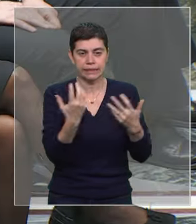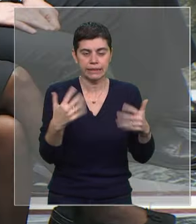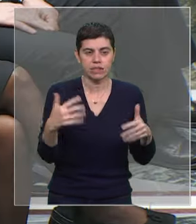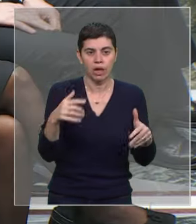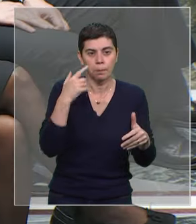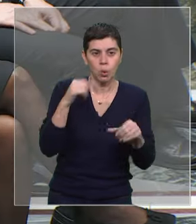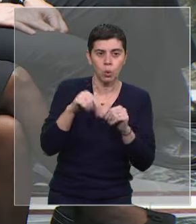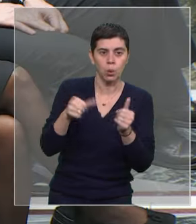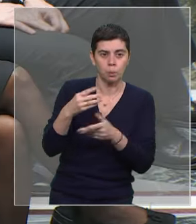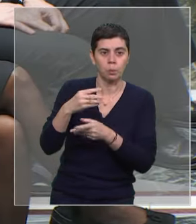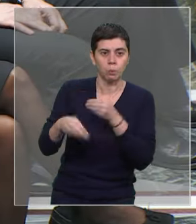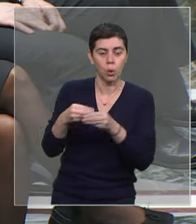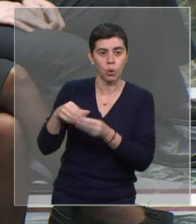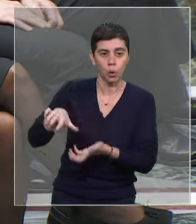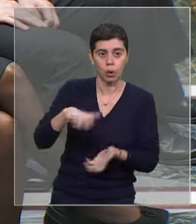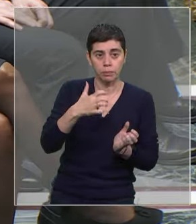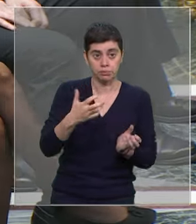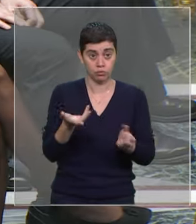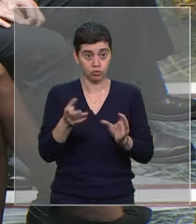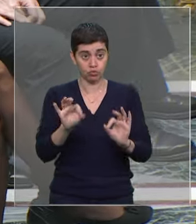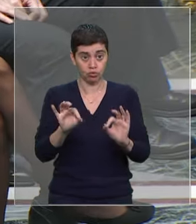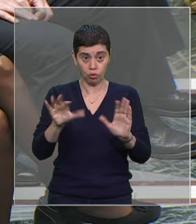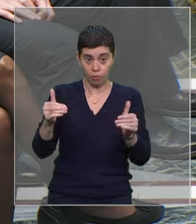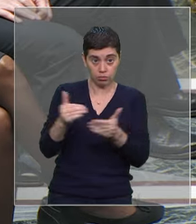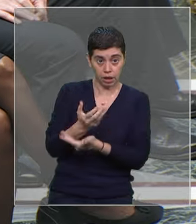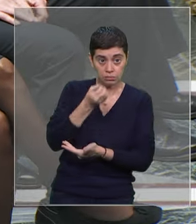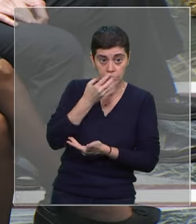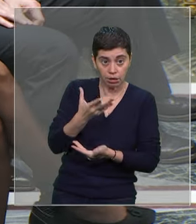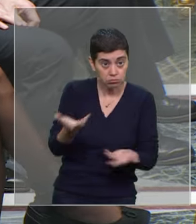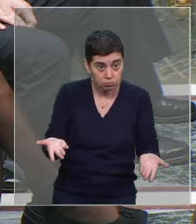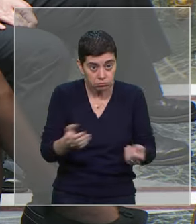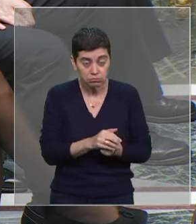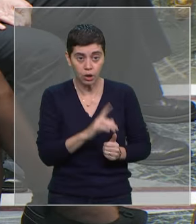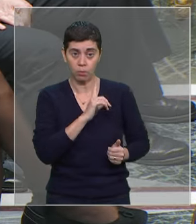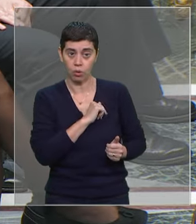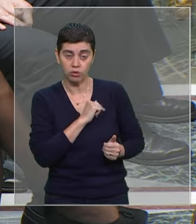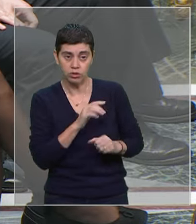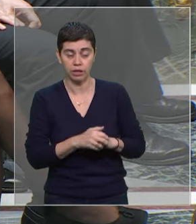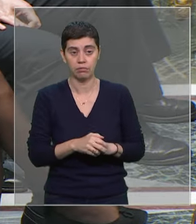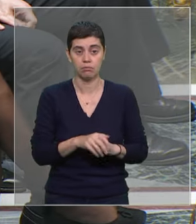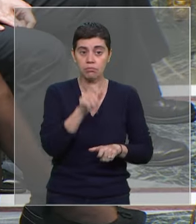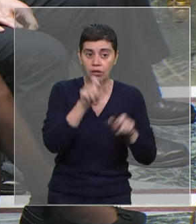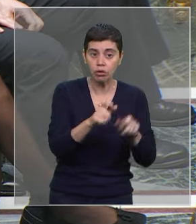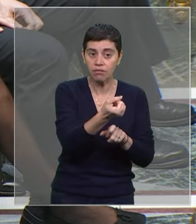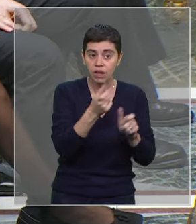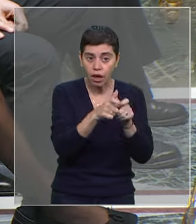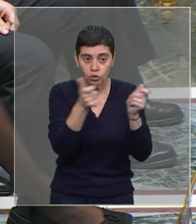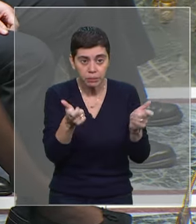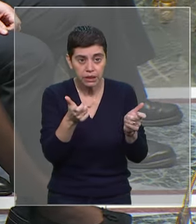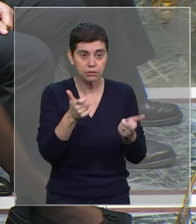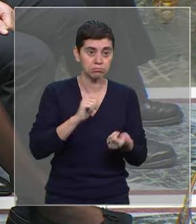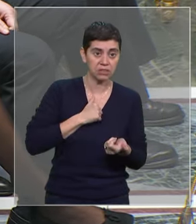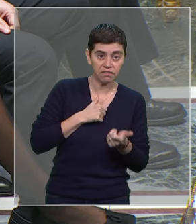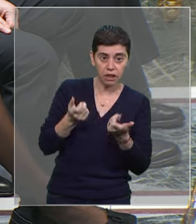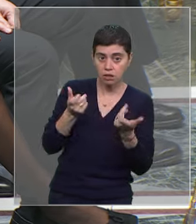la Coupe du Monde de rugby. Et cette Coupe du Monde de rugby, grâce aux policiers, aux gendarmes, grâce aux agents de sécurité privée, s'est déroulée dans de